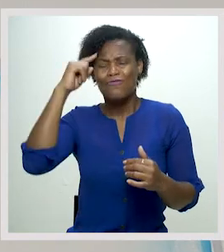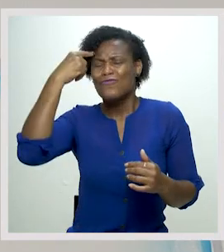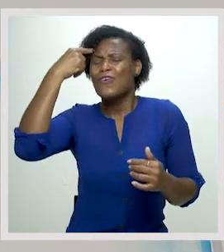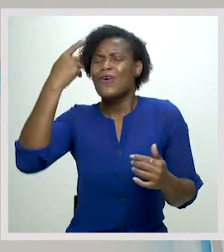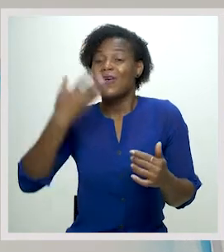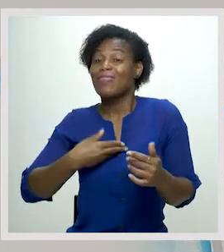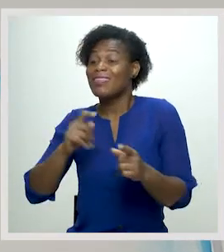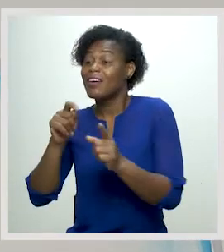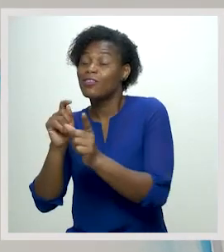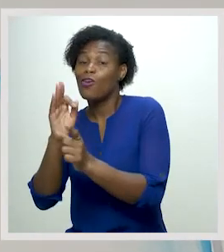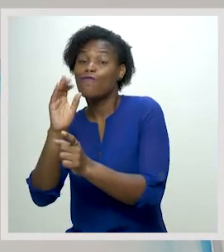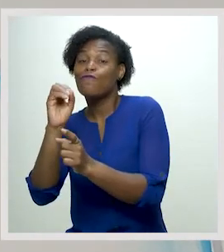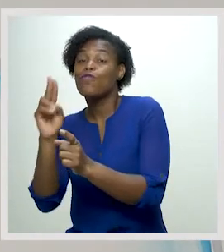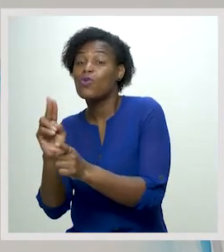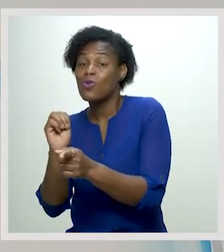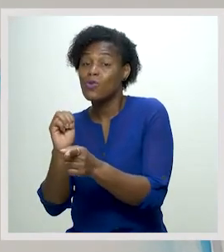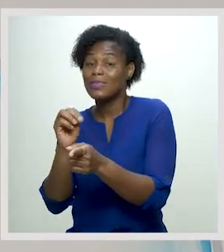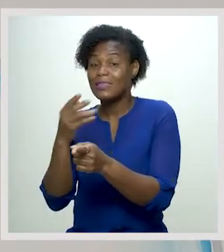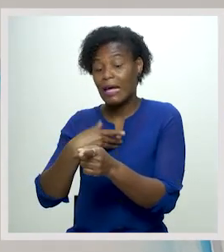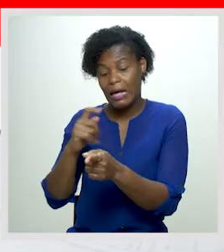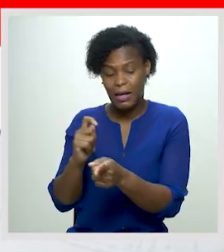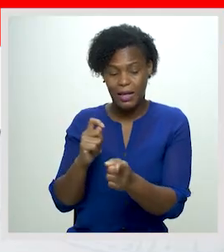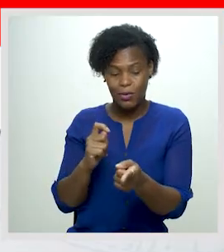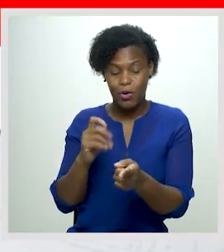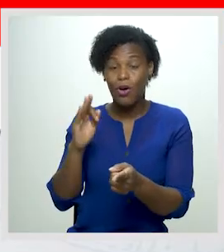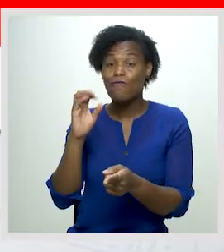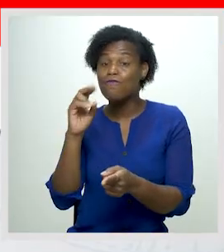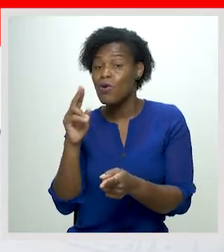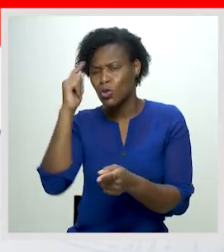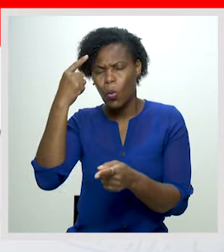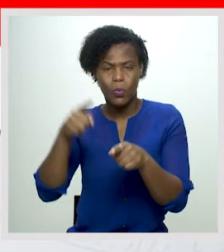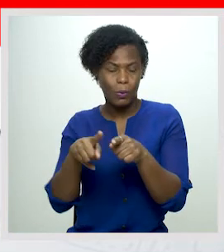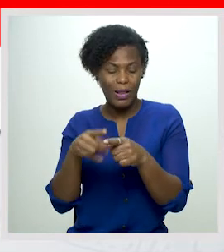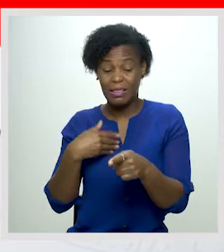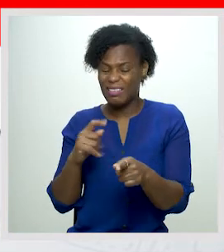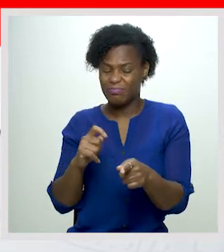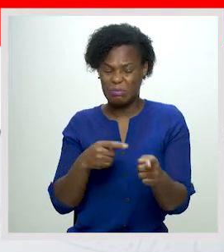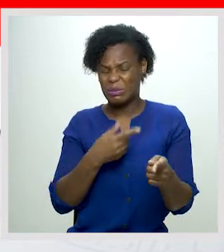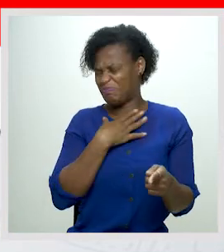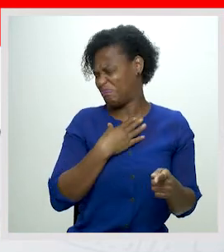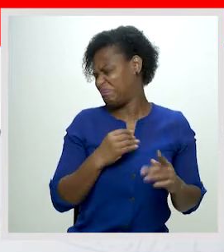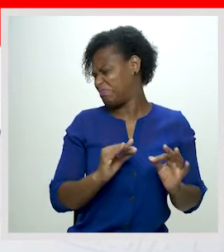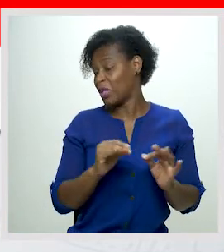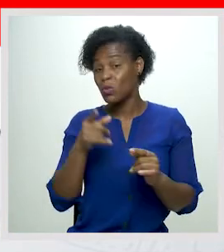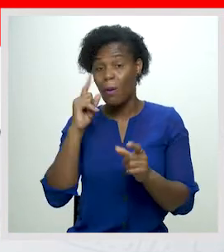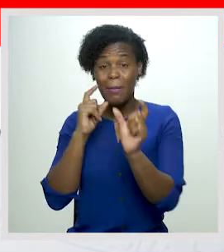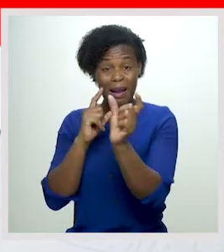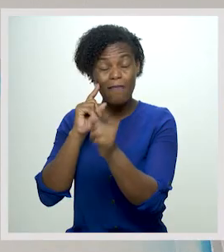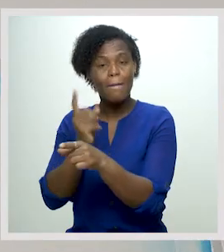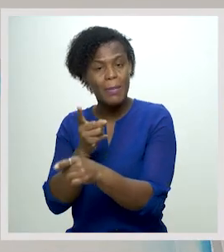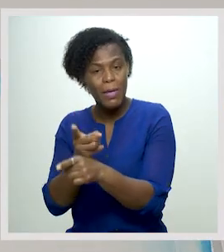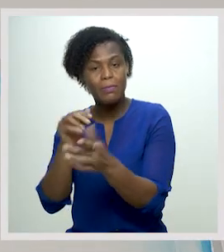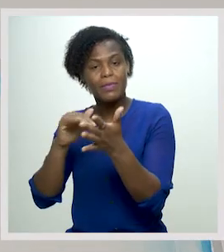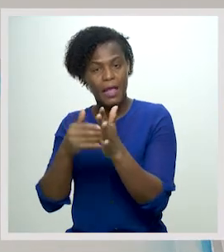de. Tu vas trouver les synonymes dans le texte. Et je n'aime pas. Donc, tu vas trouver les